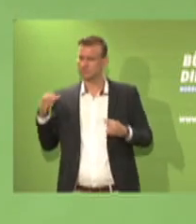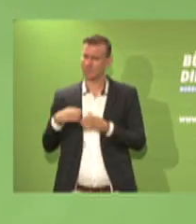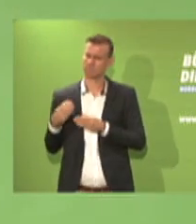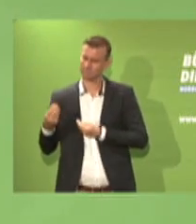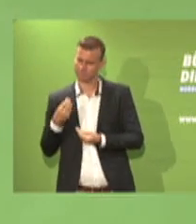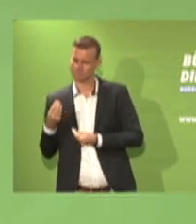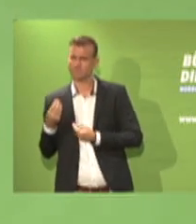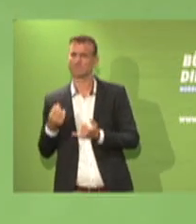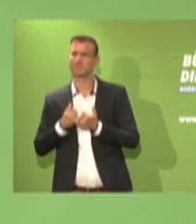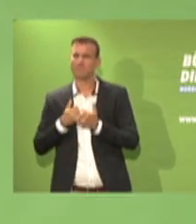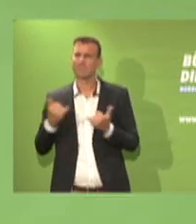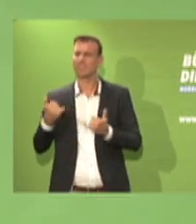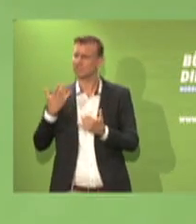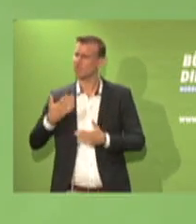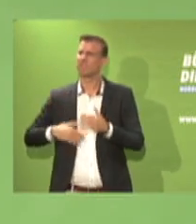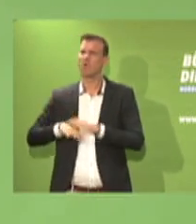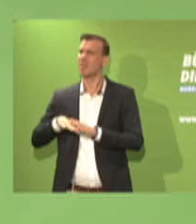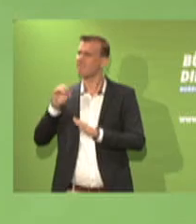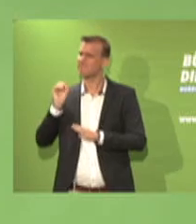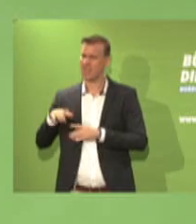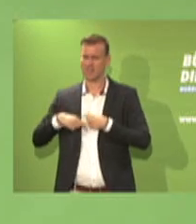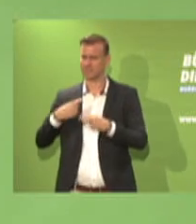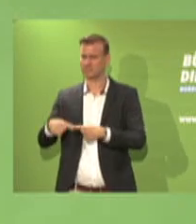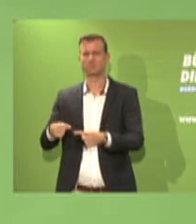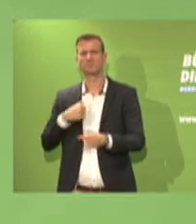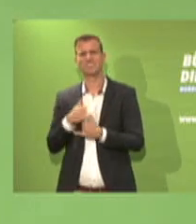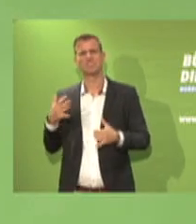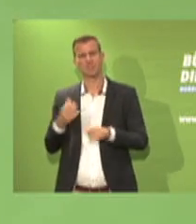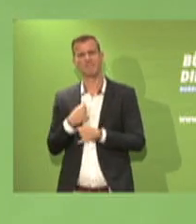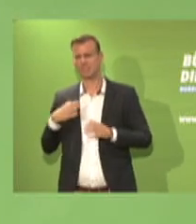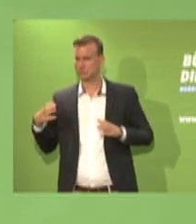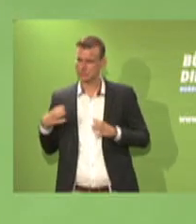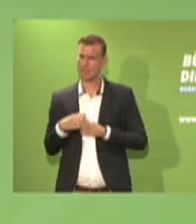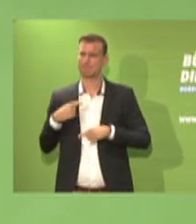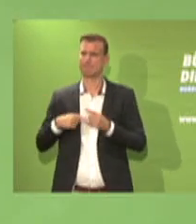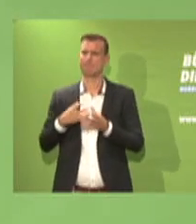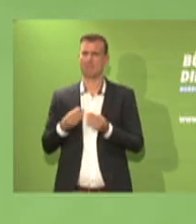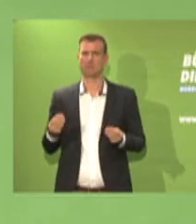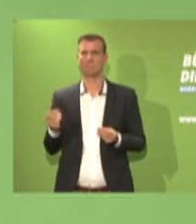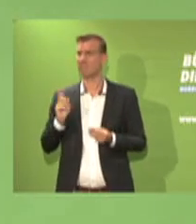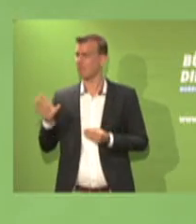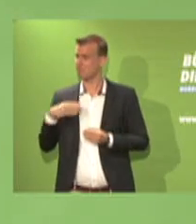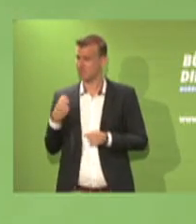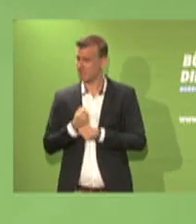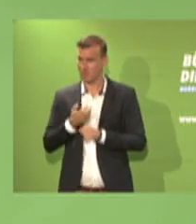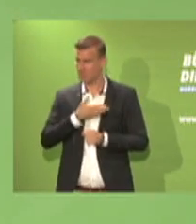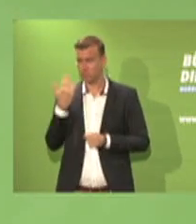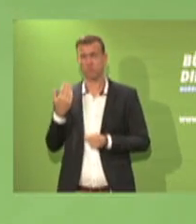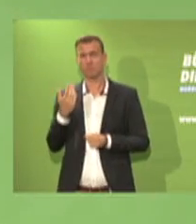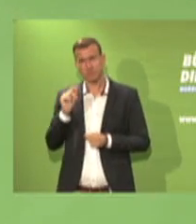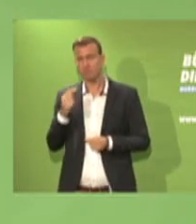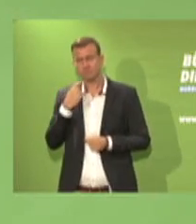überlegen, wie wir den völlig falschen Weg der Landwirtschaft gemeinsam versuchen zu beschreiten. Und wer da nicht mittut, tut eben nicht mit, dem müssen